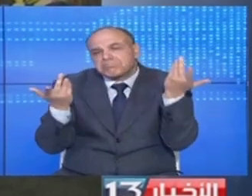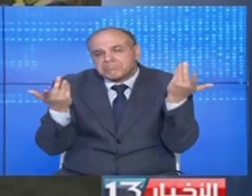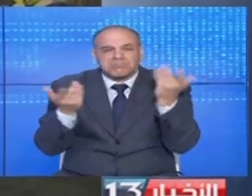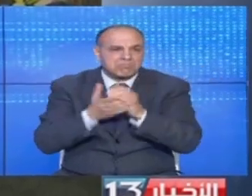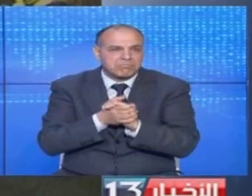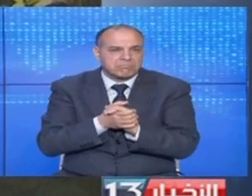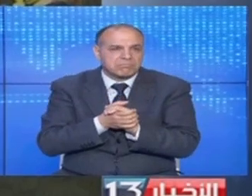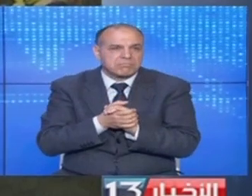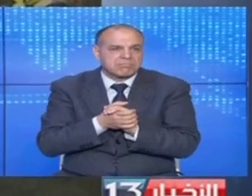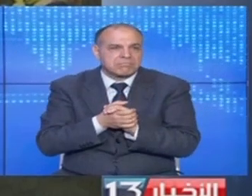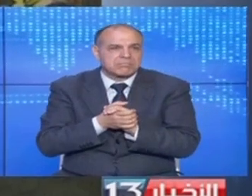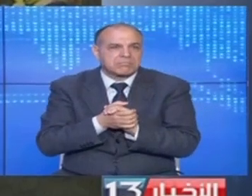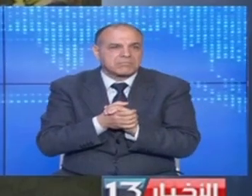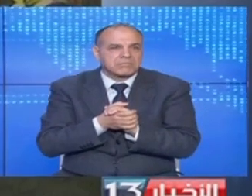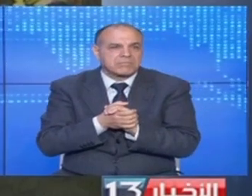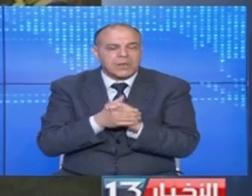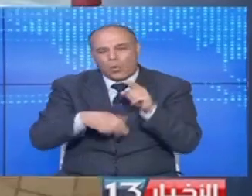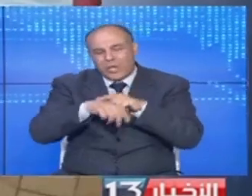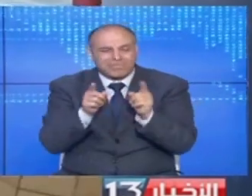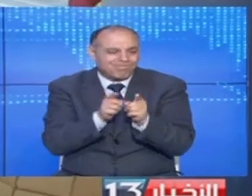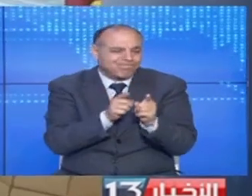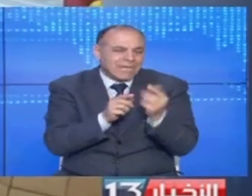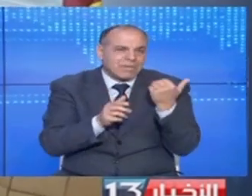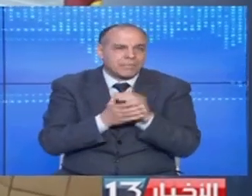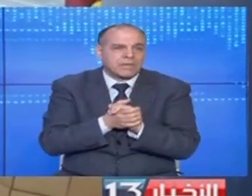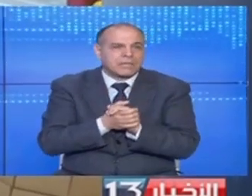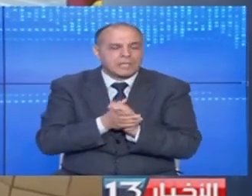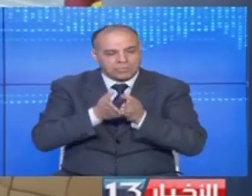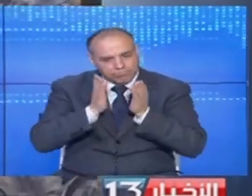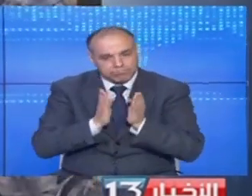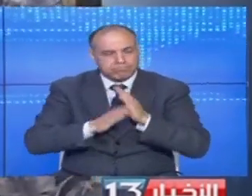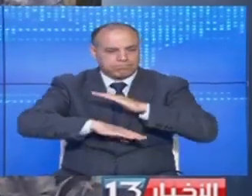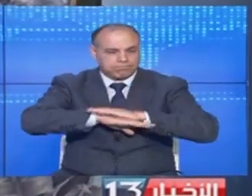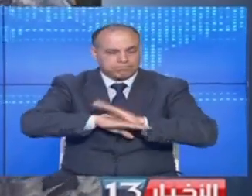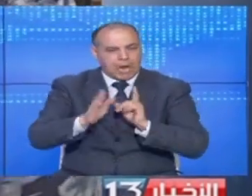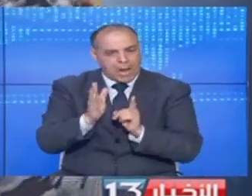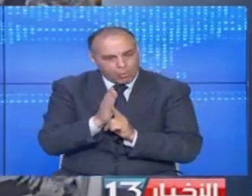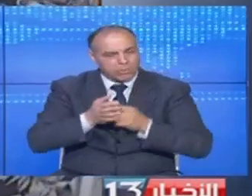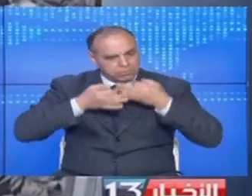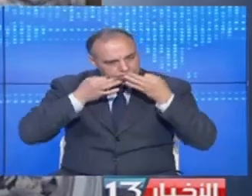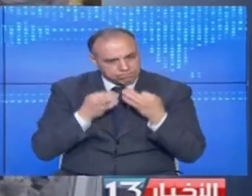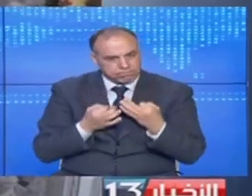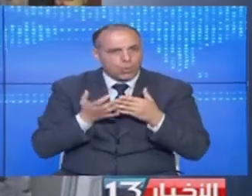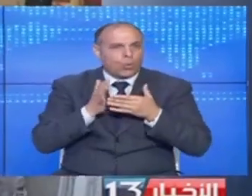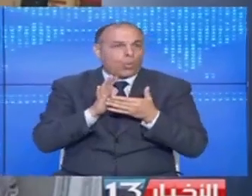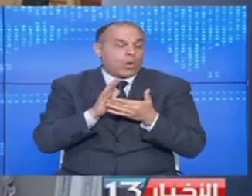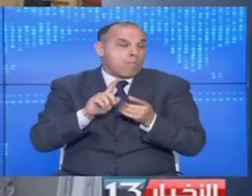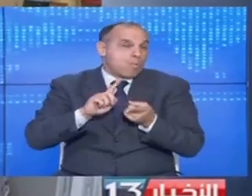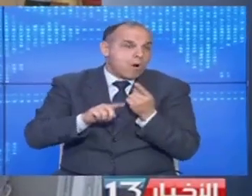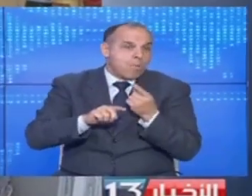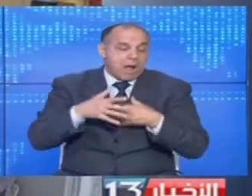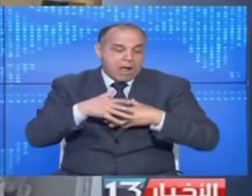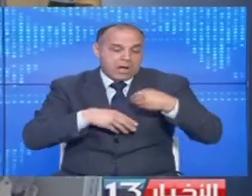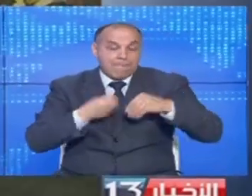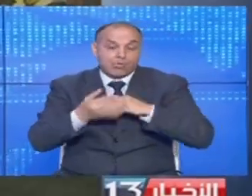عنها لضيق الوقت ال الانضباط واحترام القوانين والالتزام بها عناصر مهمه للخروج من